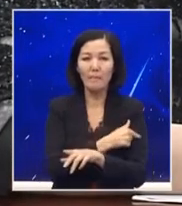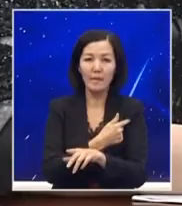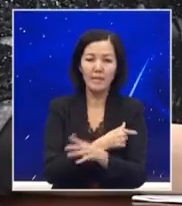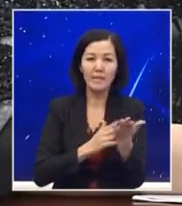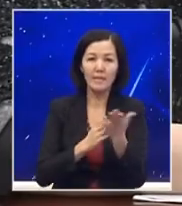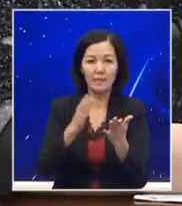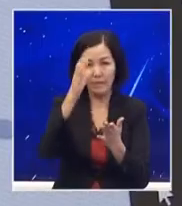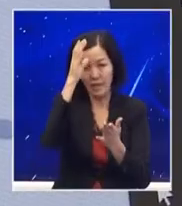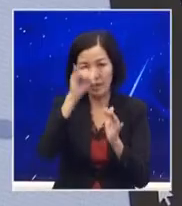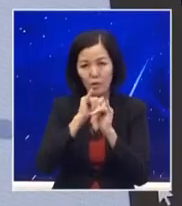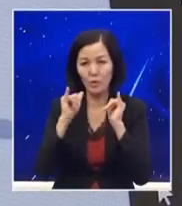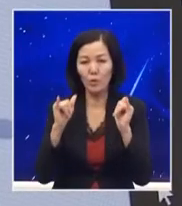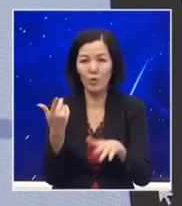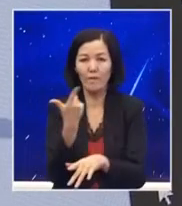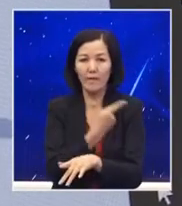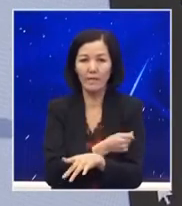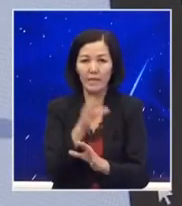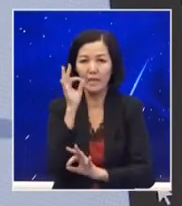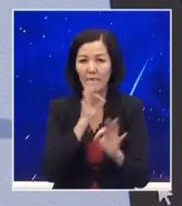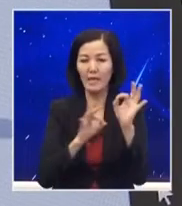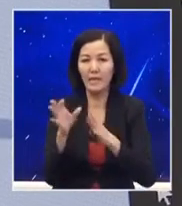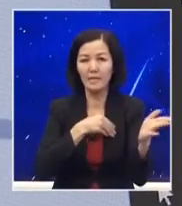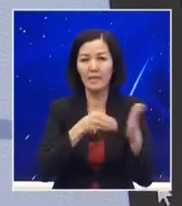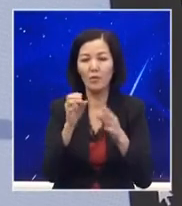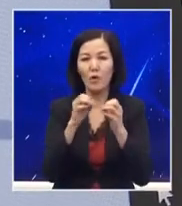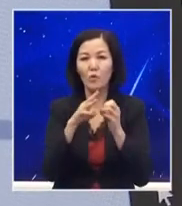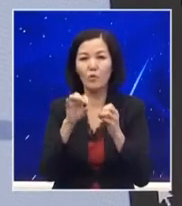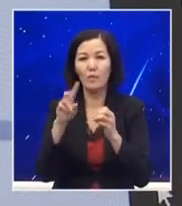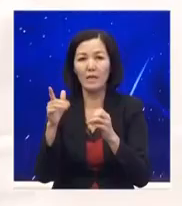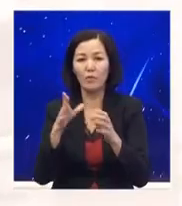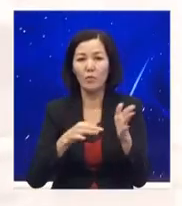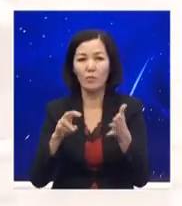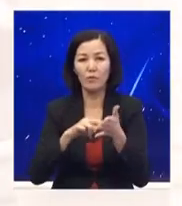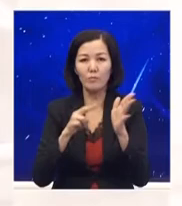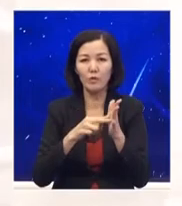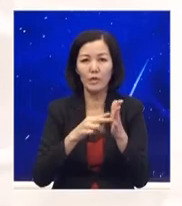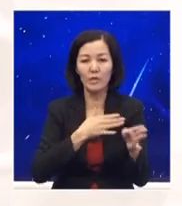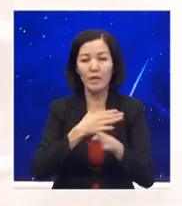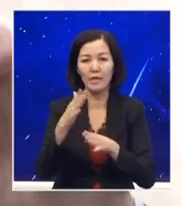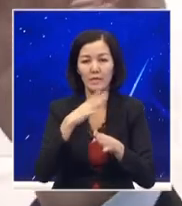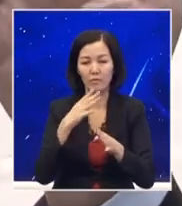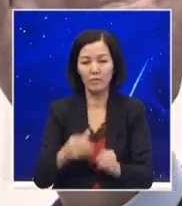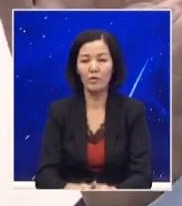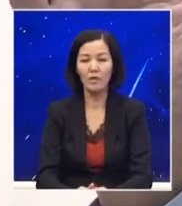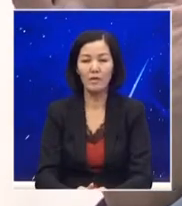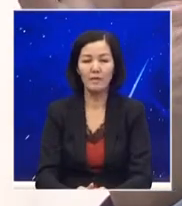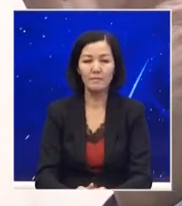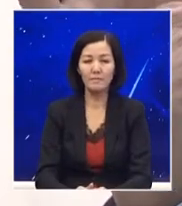біліктілігін арттыруға және вакциналар мен дәрілік препараттарды сатып алуға 14 миллиард облыс бюджетінен қарастырылып